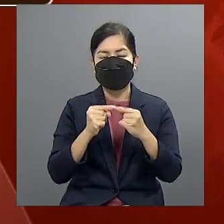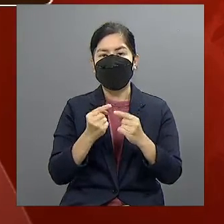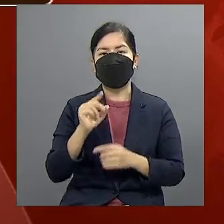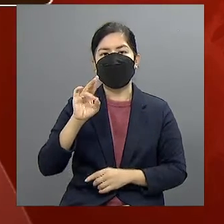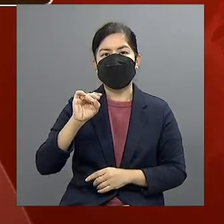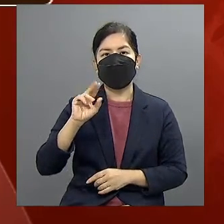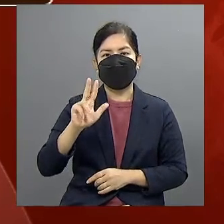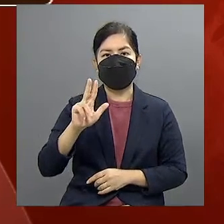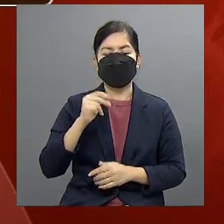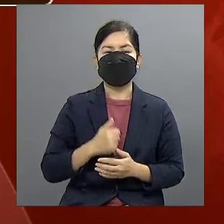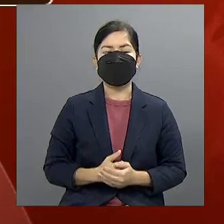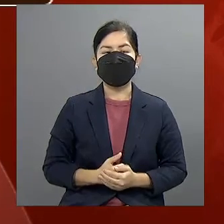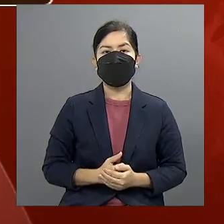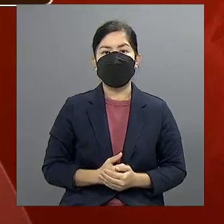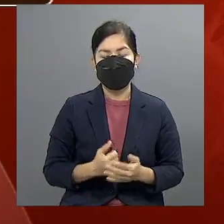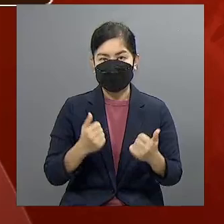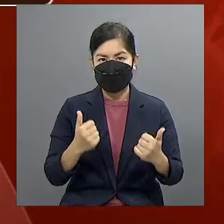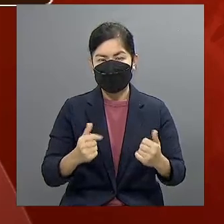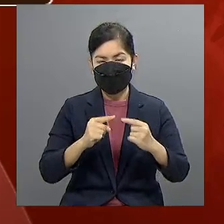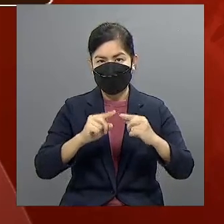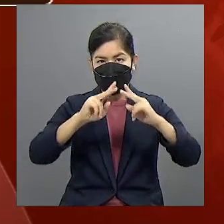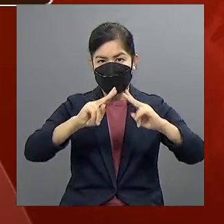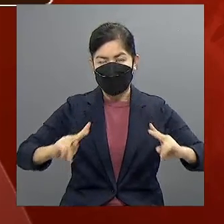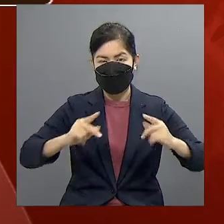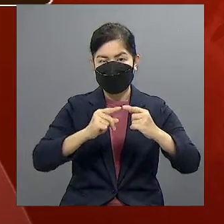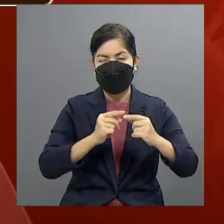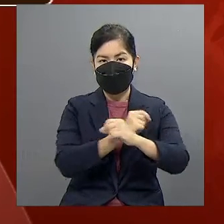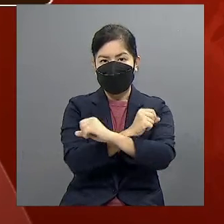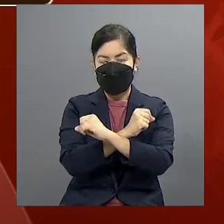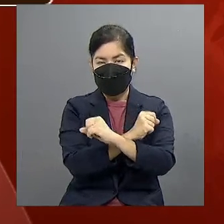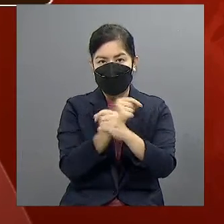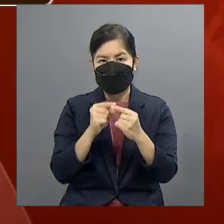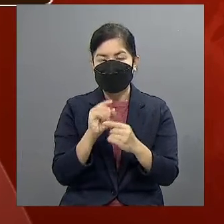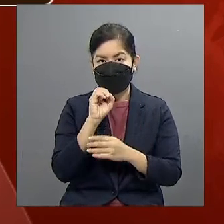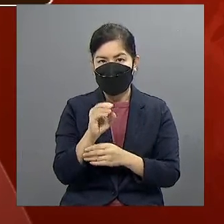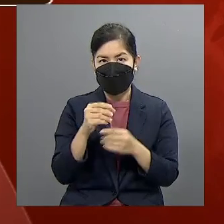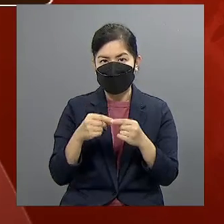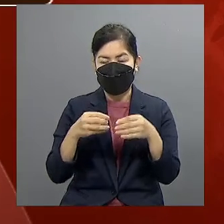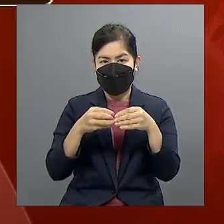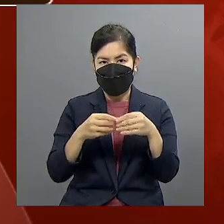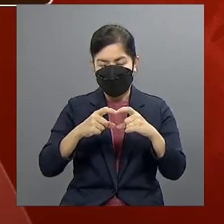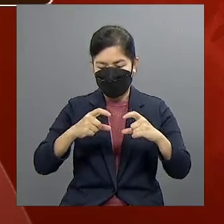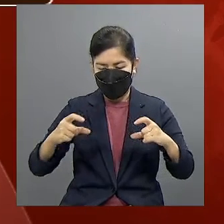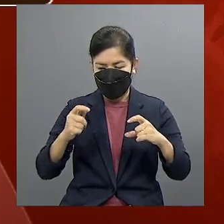ค่ะนอกจากนี้กรมควบคุมโรคยังรายงานผลการตรวจเชื้อด้วย ATK ว่ามีการติดเชื้อเข้าข่ายอีก